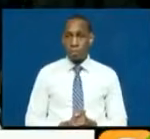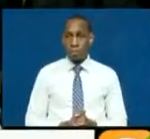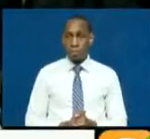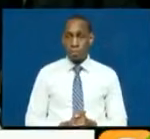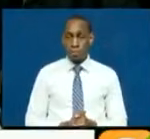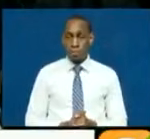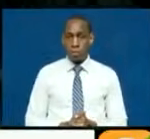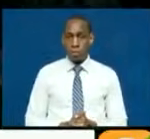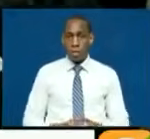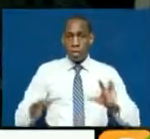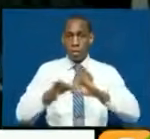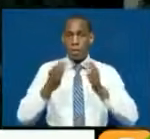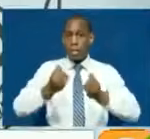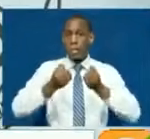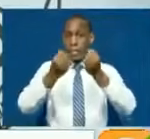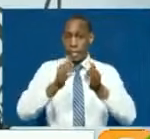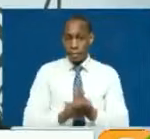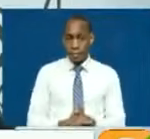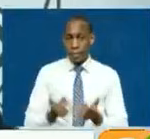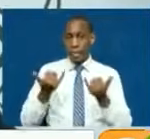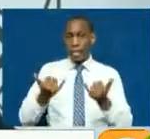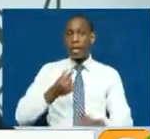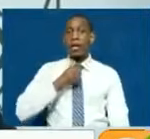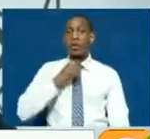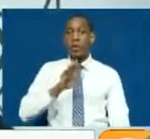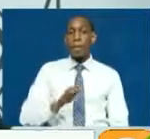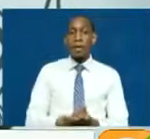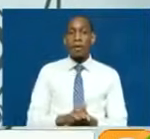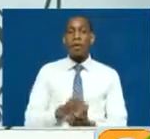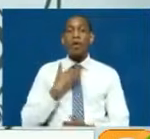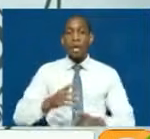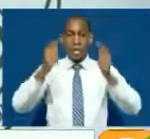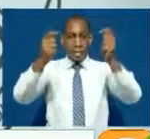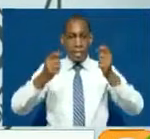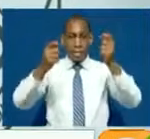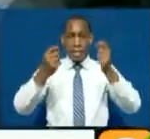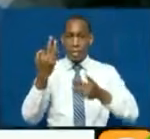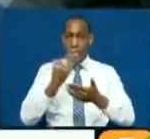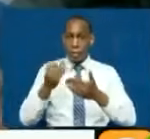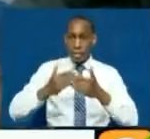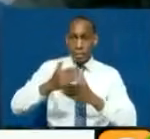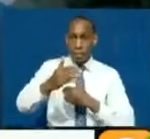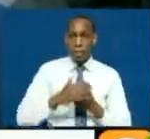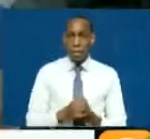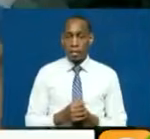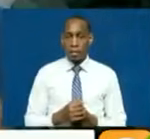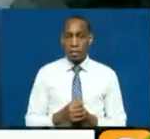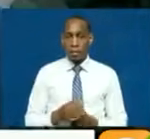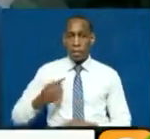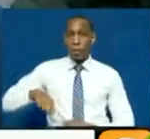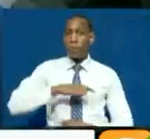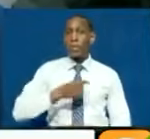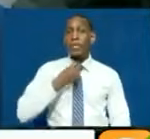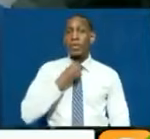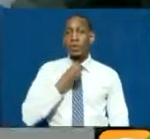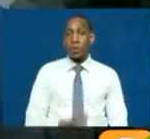Umoja, nguvu. Umoja, nguvu. Sasa muungano huo ukitishia kuanza mgomo baada ya wiki tatu. We as a